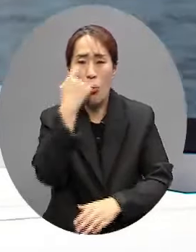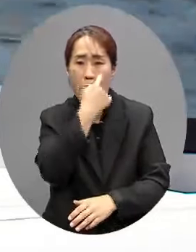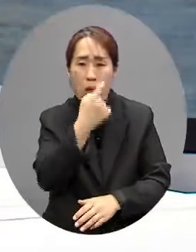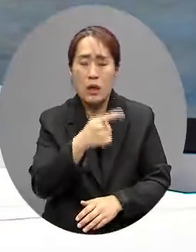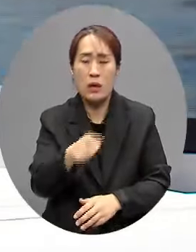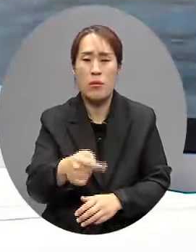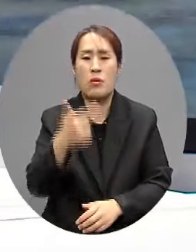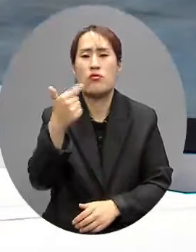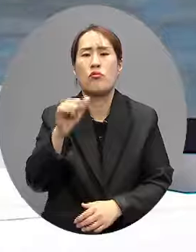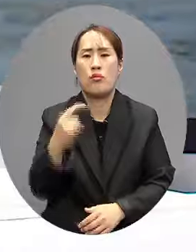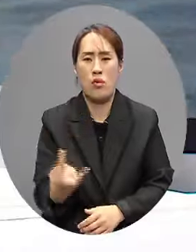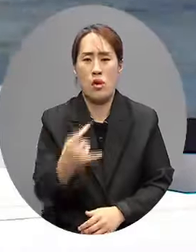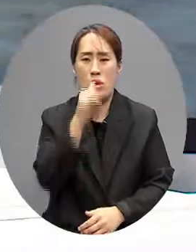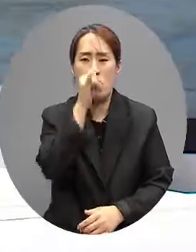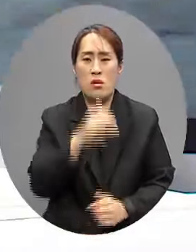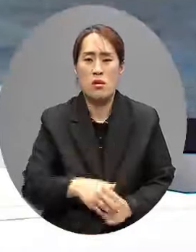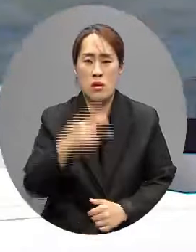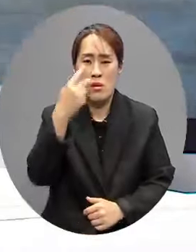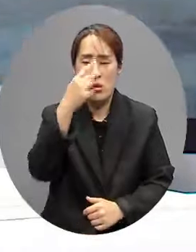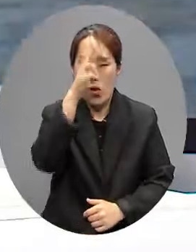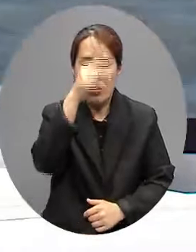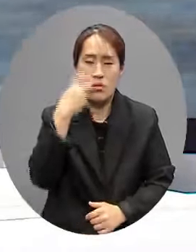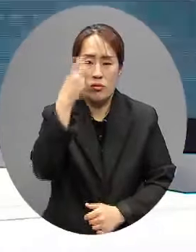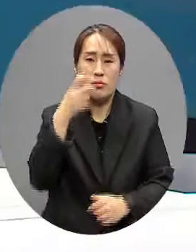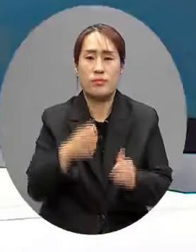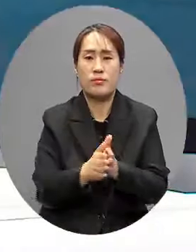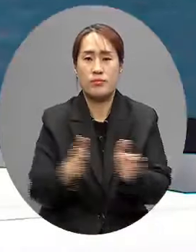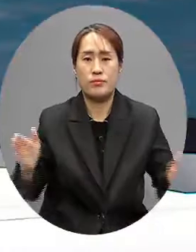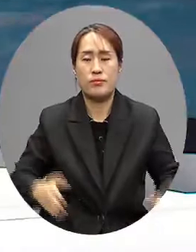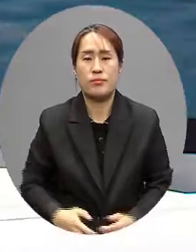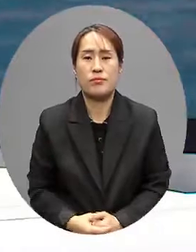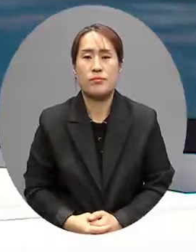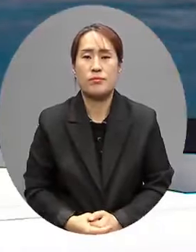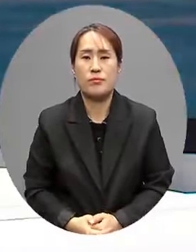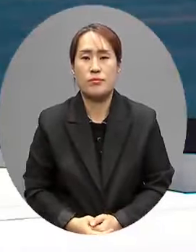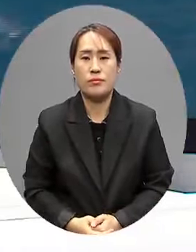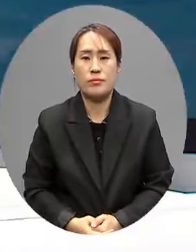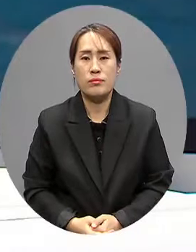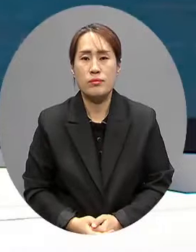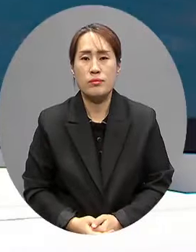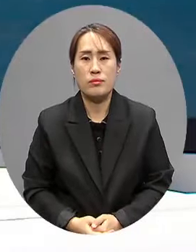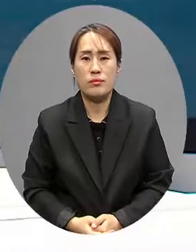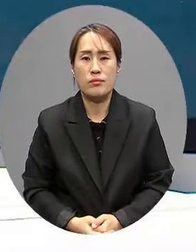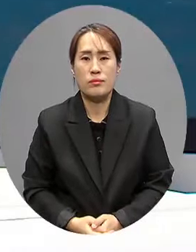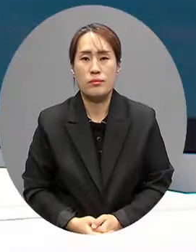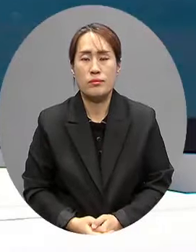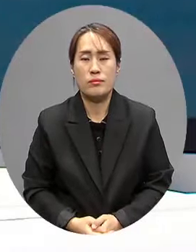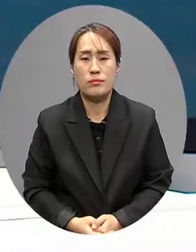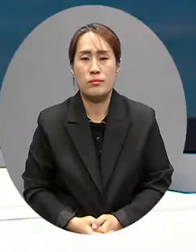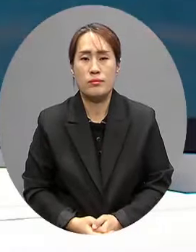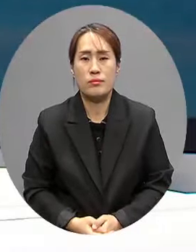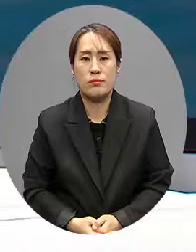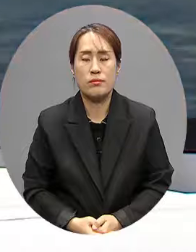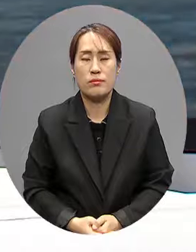것만 여섯 차례입니다 경찰은 수사에 착수했습니다 관련 소식 김은초 기자가 보도합니다